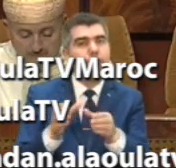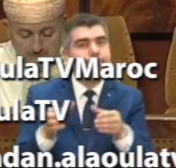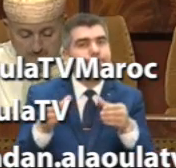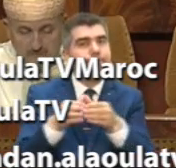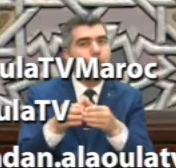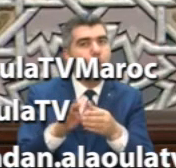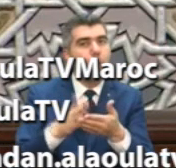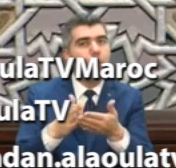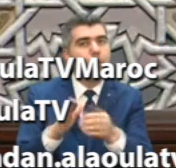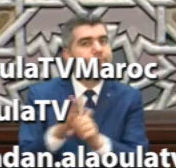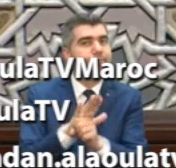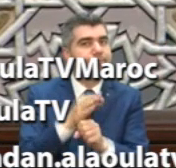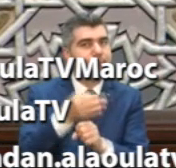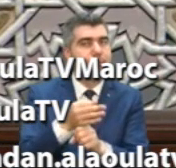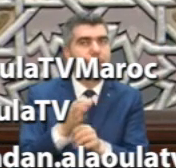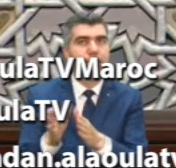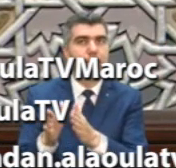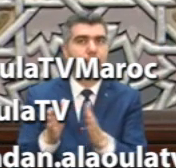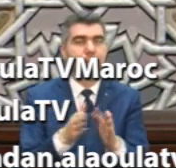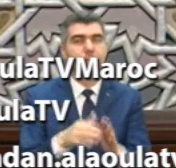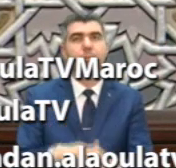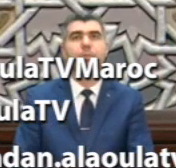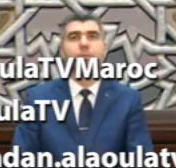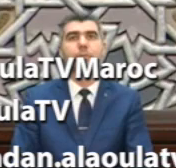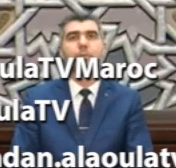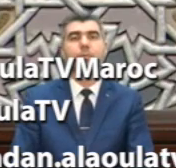الإنتاج السكني وعلى مستوى.